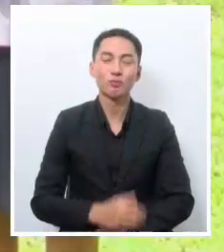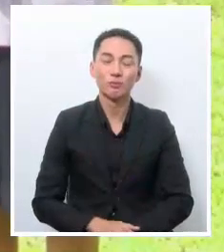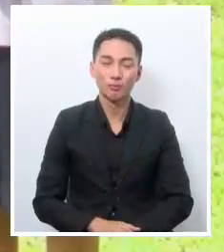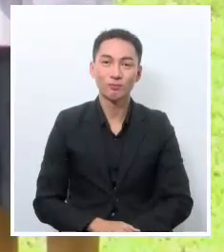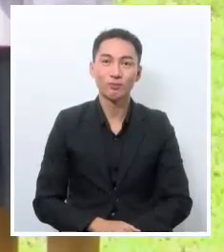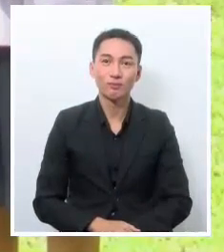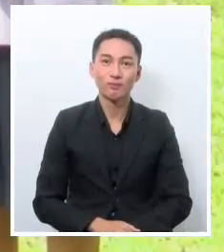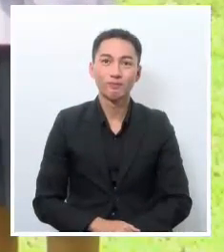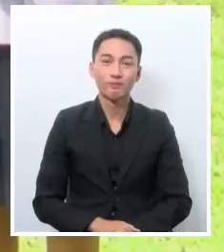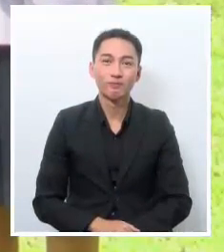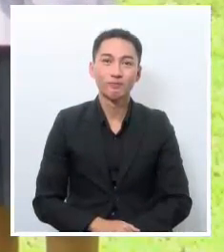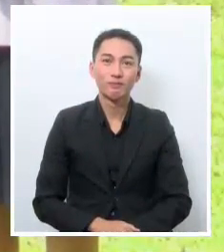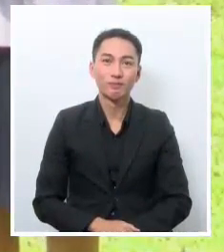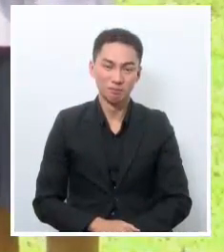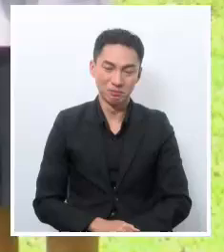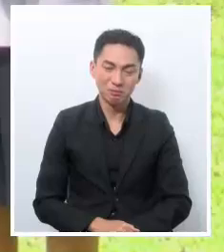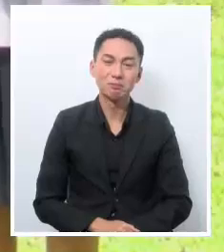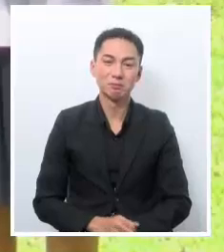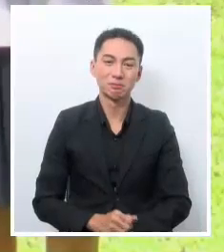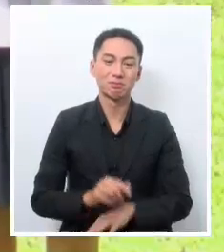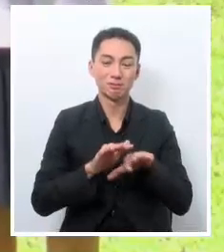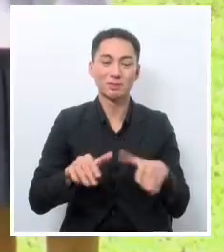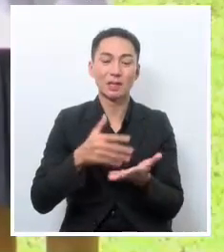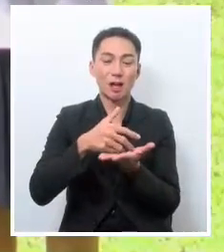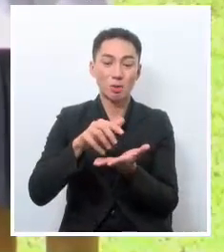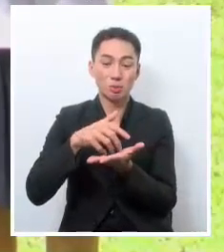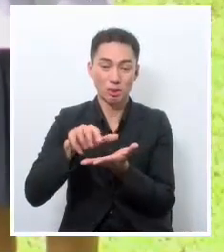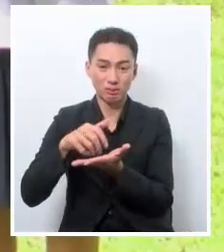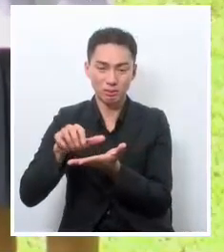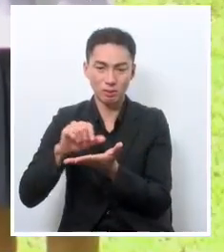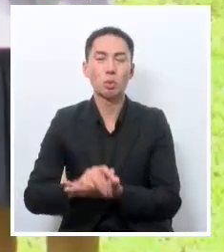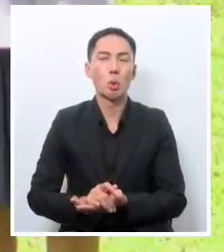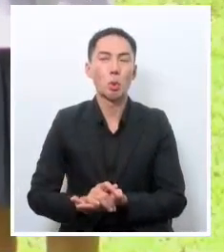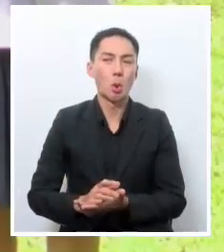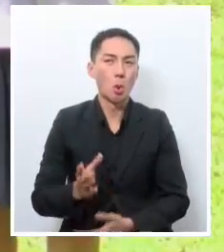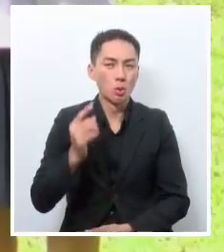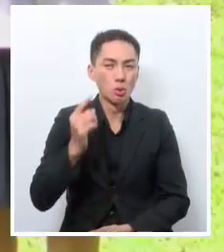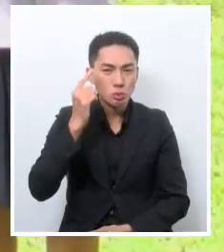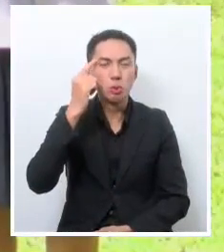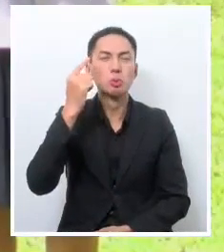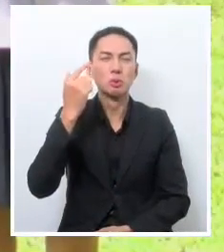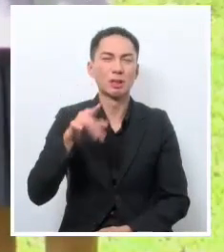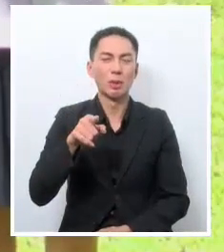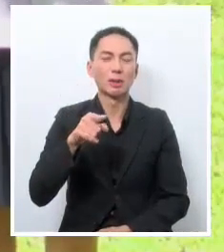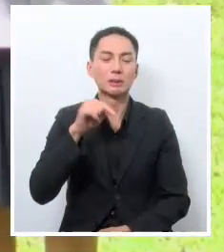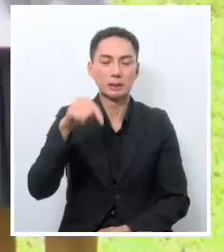ที่เราได้ฟังเรารู้เลยว่าสิ่งที่หล่อหลอมและสิ่งที่เกิดขึ้นณที่บ้านหมาแท่ง